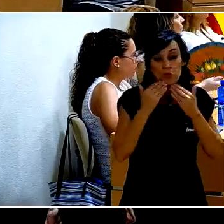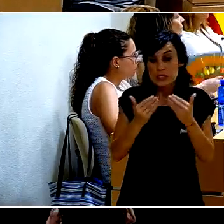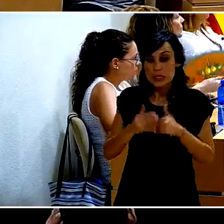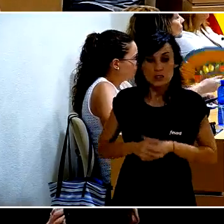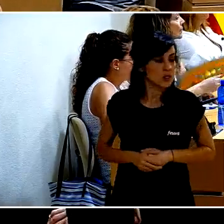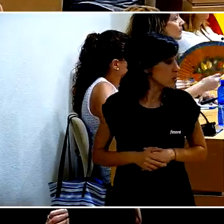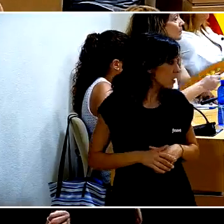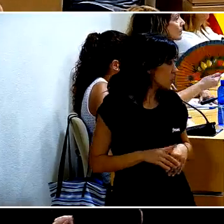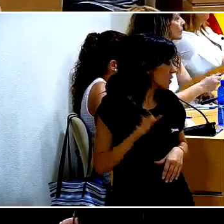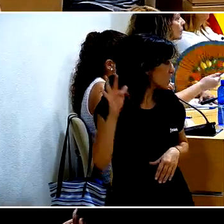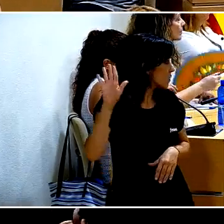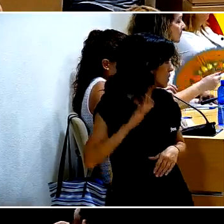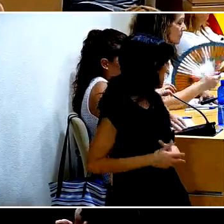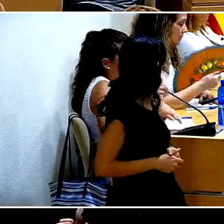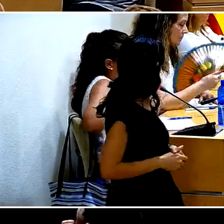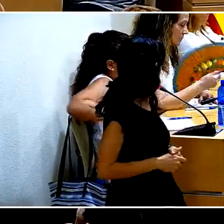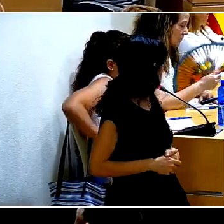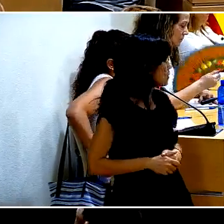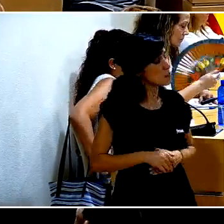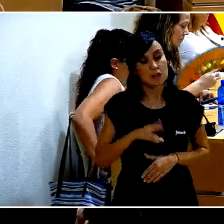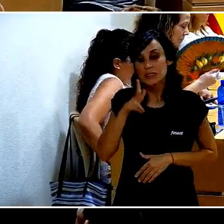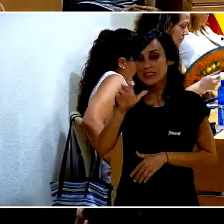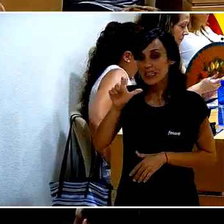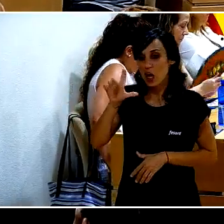palabra? Txelo Tarazona.